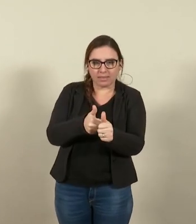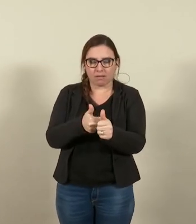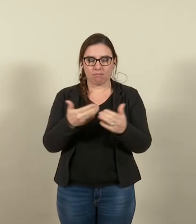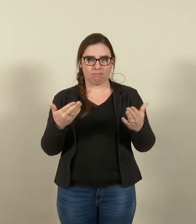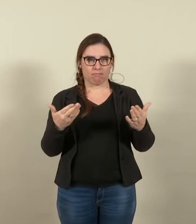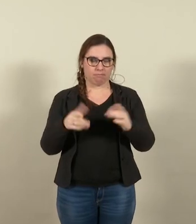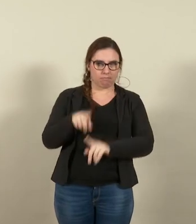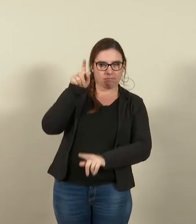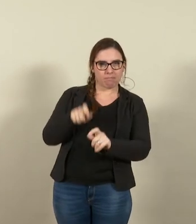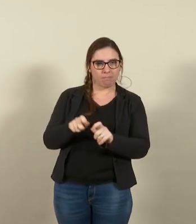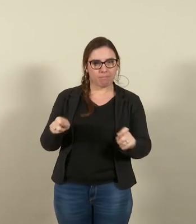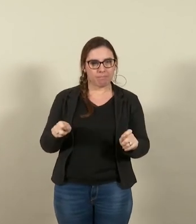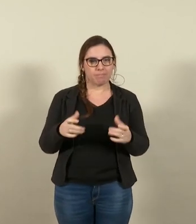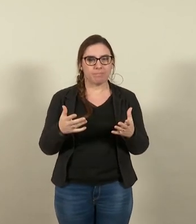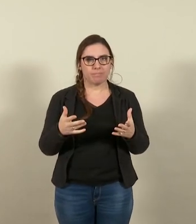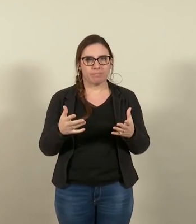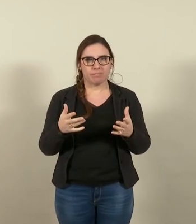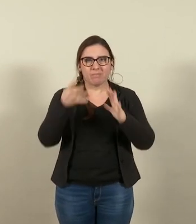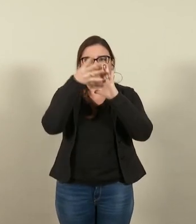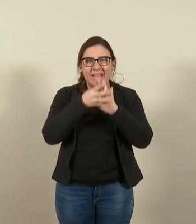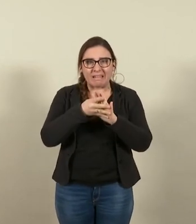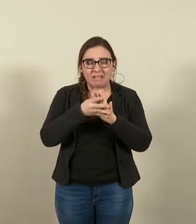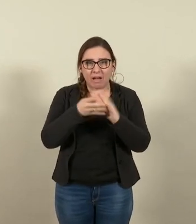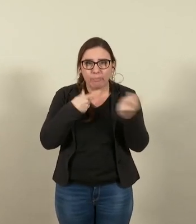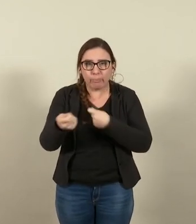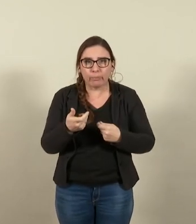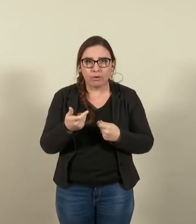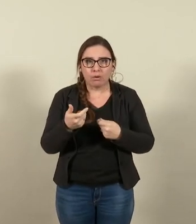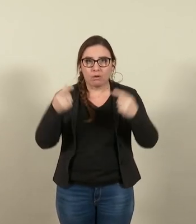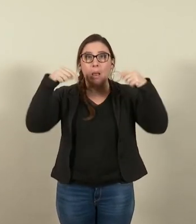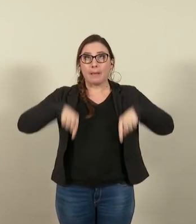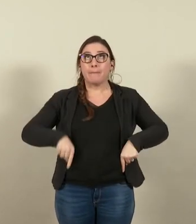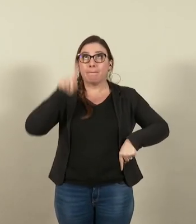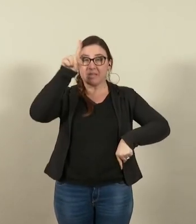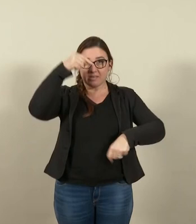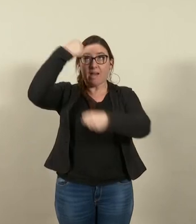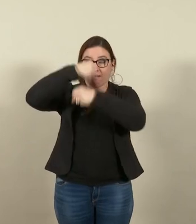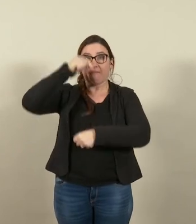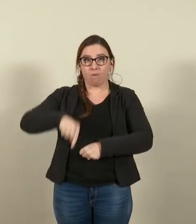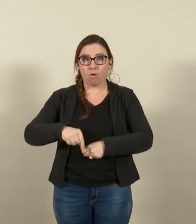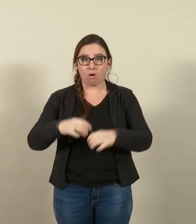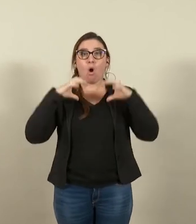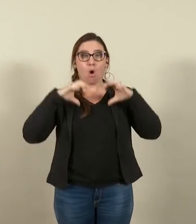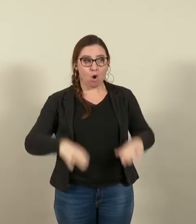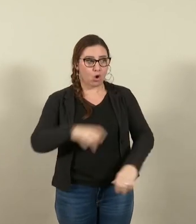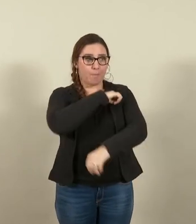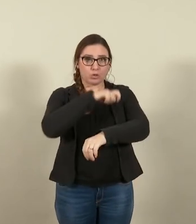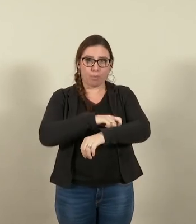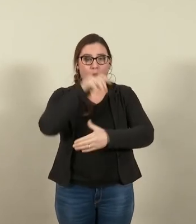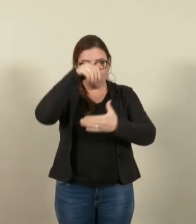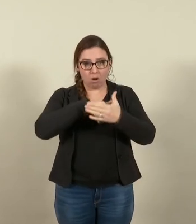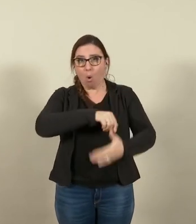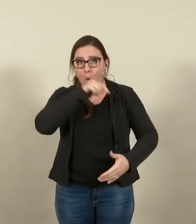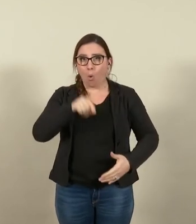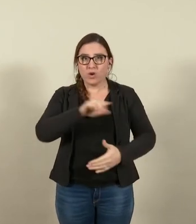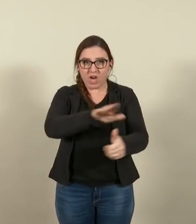fait c'est un non critère c'est imposé par le ministère un club sportif se doit d'avoir des des